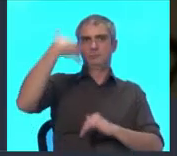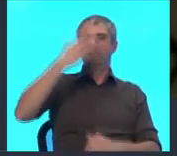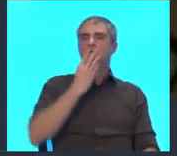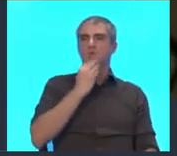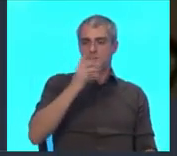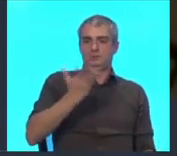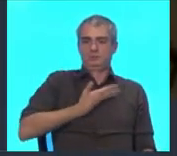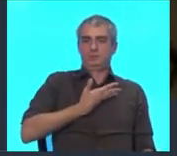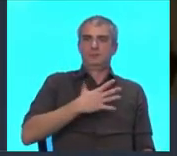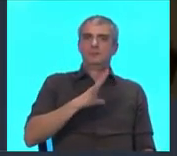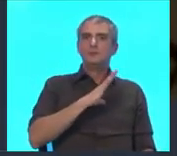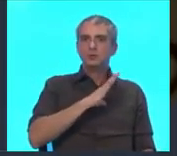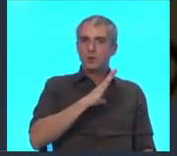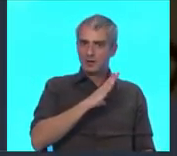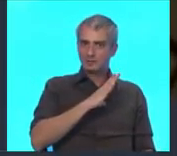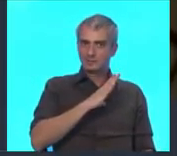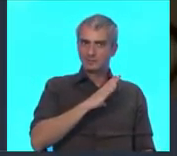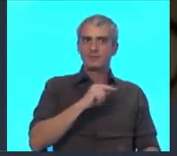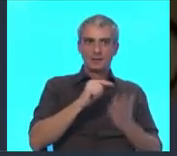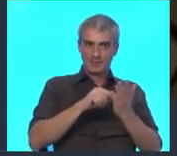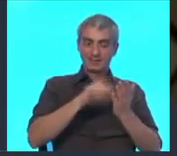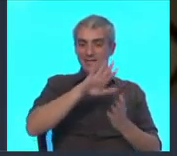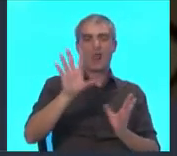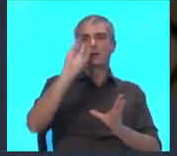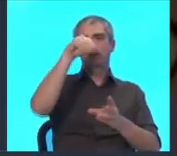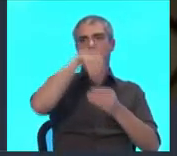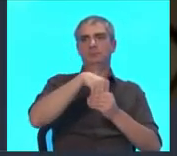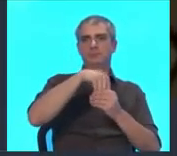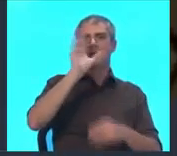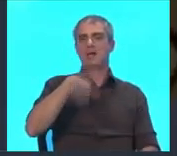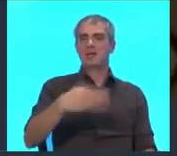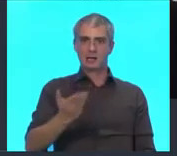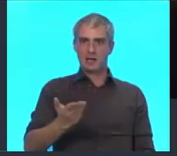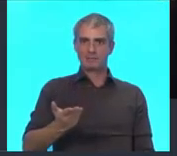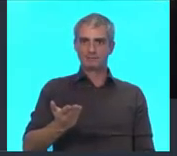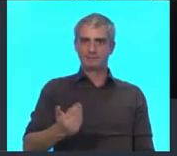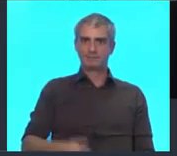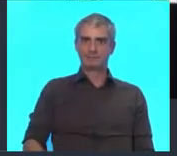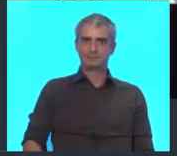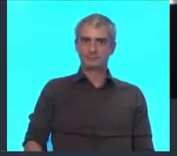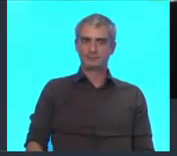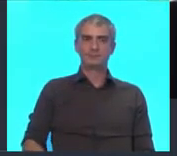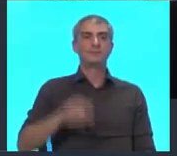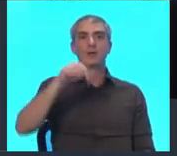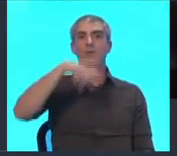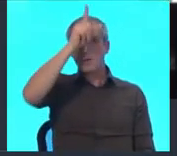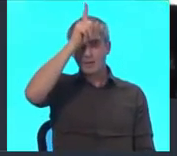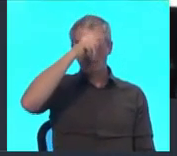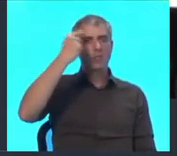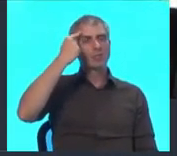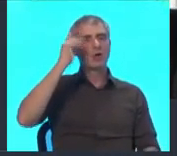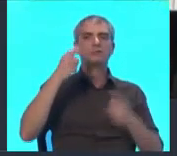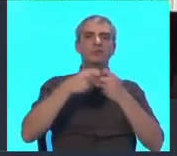become dangerous. And because of that, the children were included as well. כאן בגרמניה הדעות בדבר